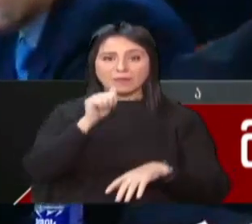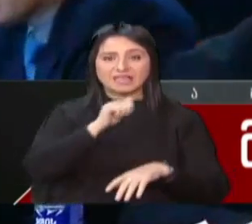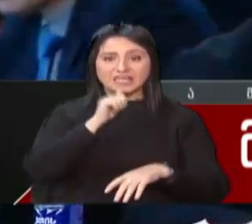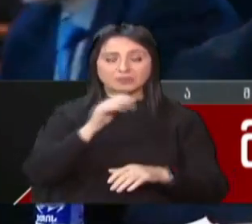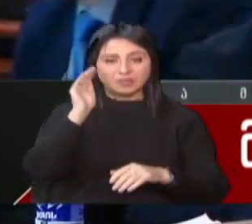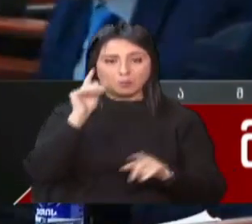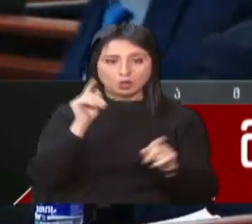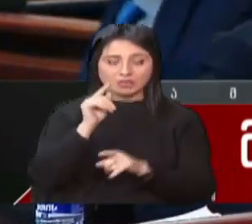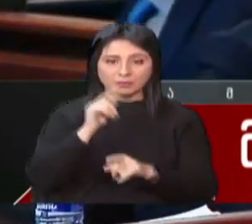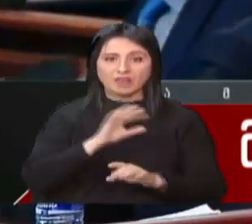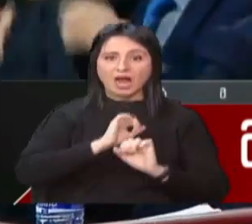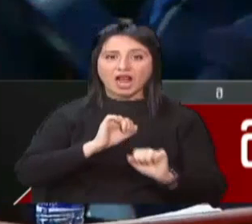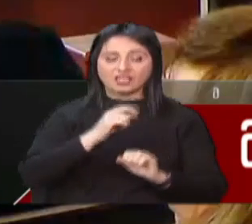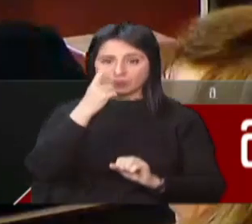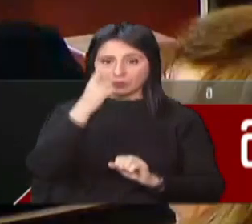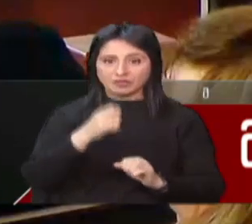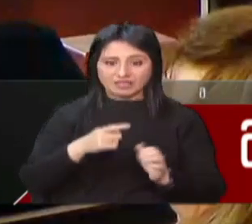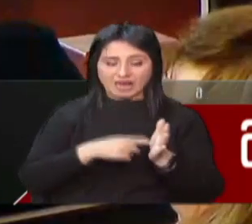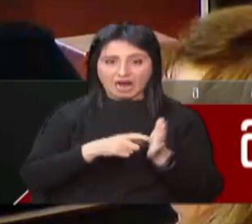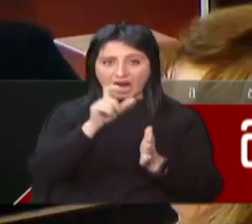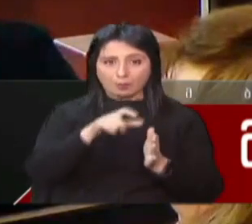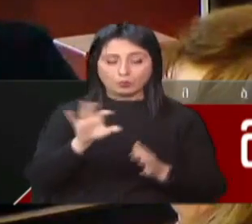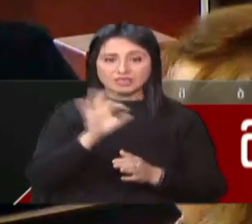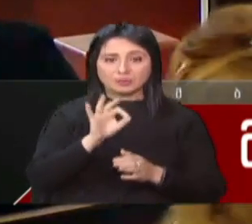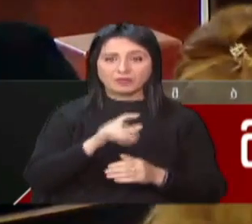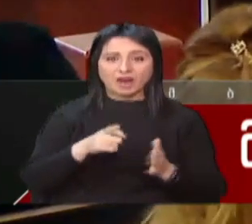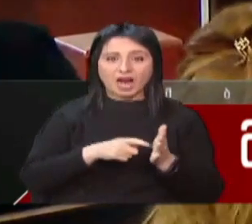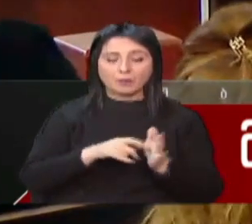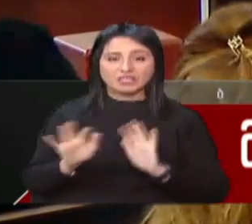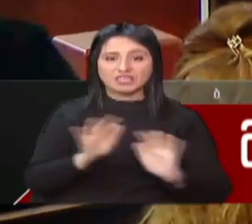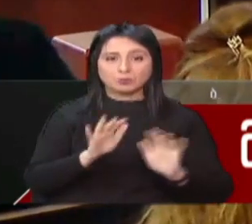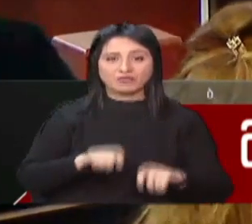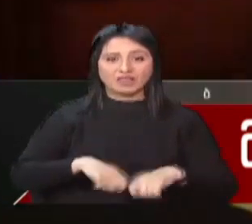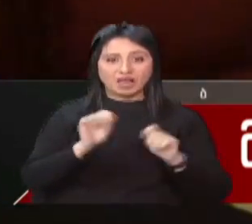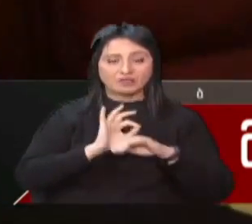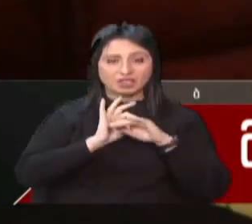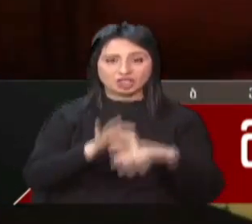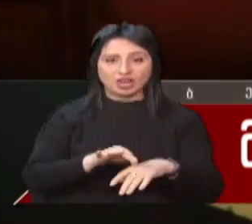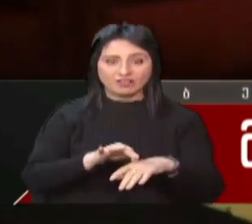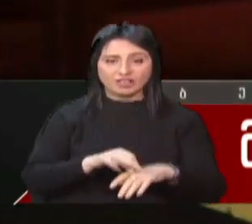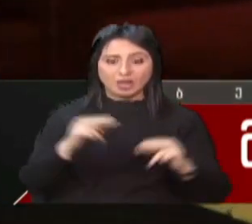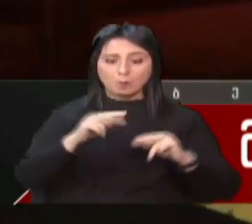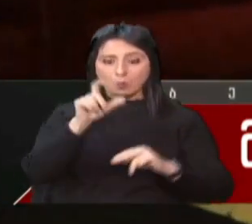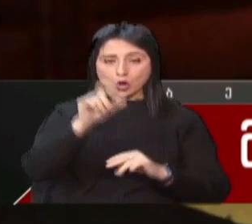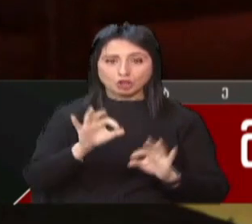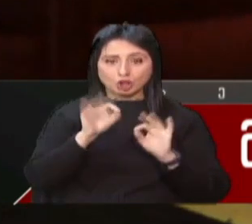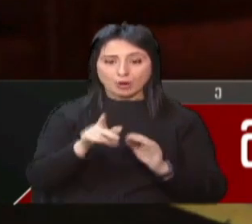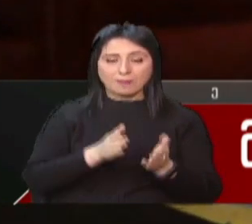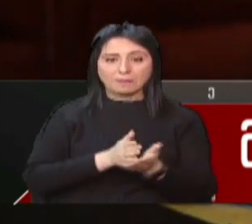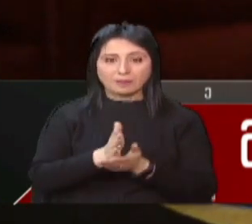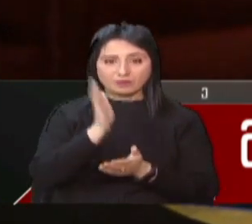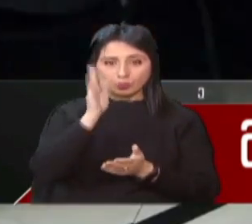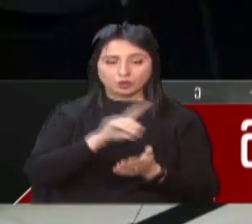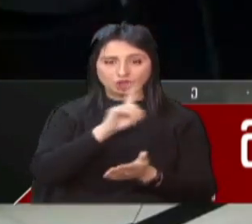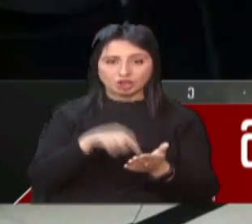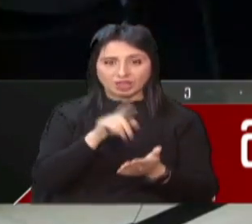bis măsmenat. Advocate bis nu bie gămum ziable magar cu auli să gămum ziba măcmea bie dar cu bie chatares de mătmea bie tan sored am imartule bie tekne